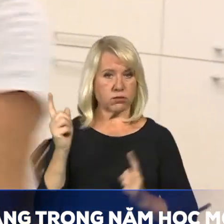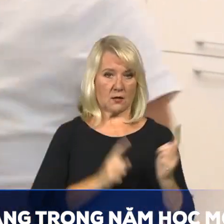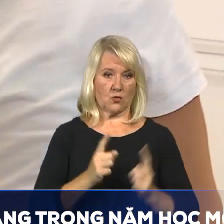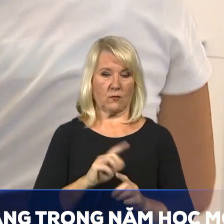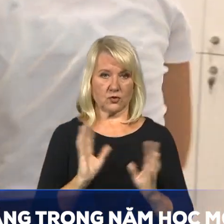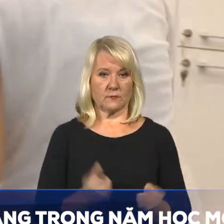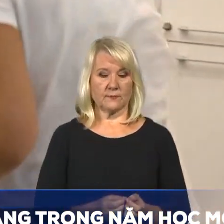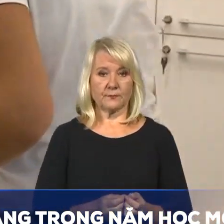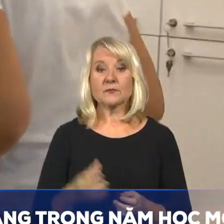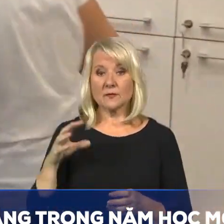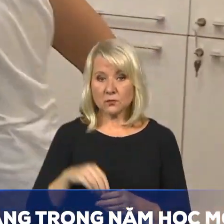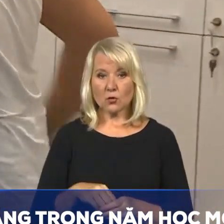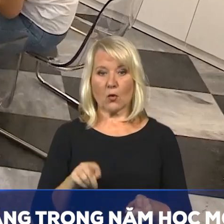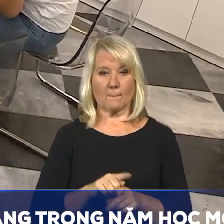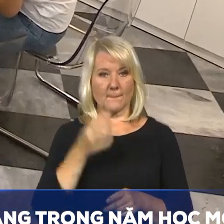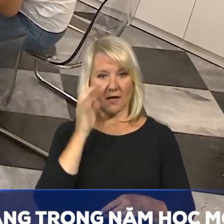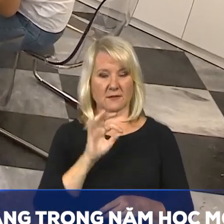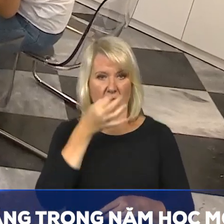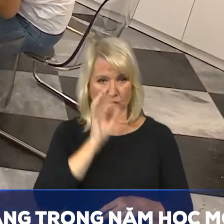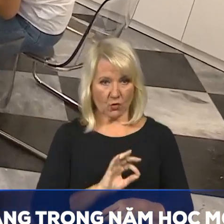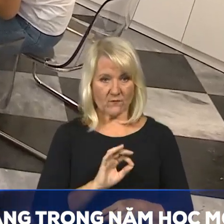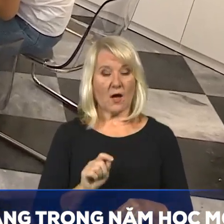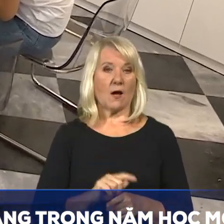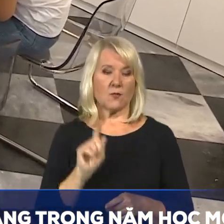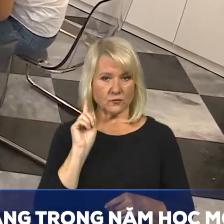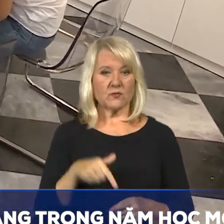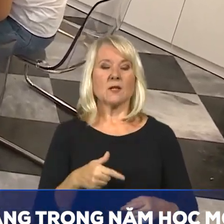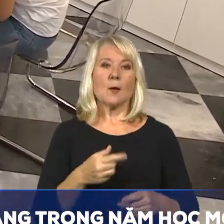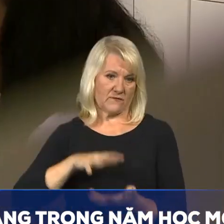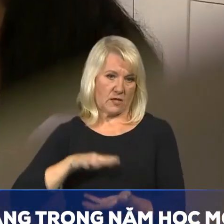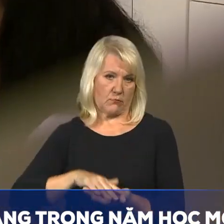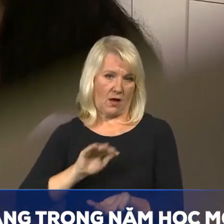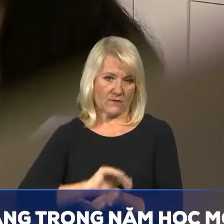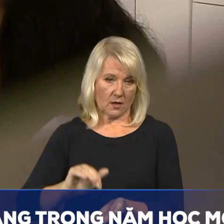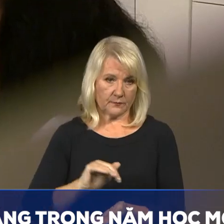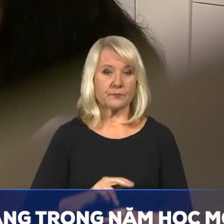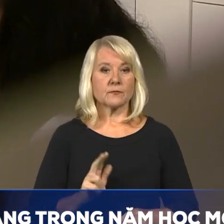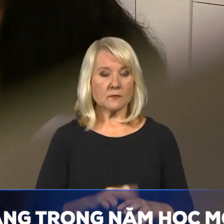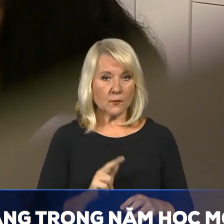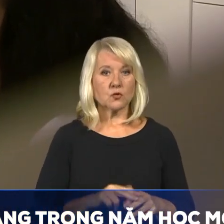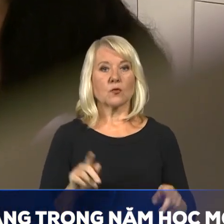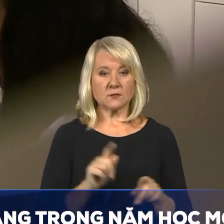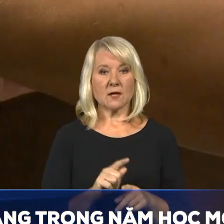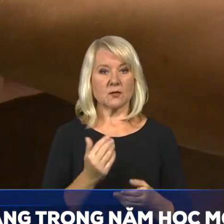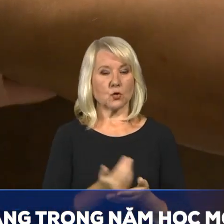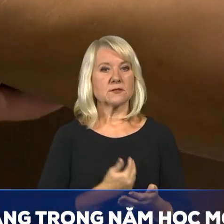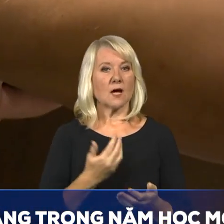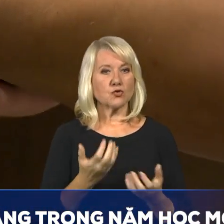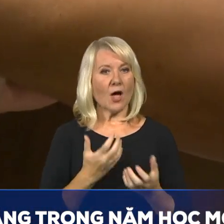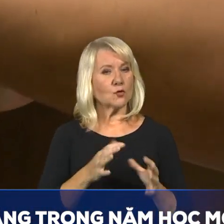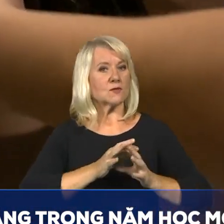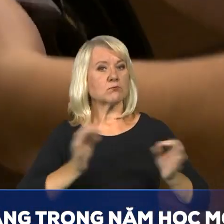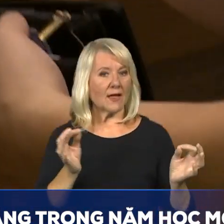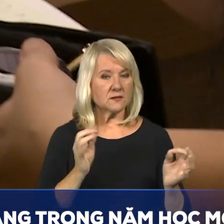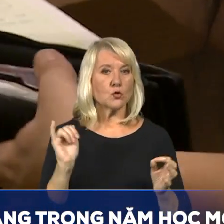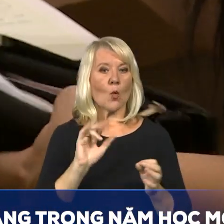cũng trợ giúp chi phí cho việc tham gia các câu lạc bộ hay đồ dùng học tập thông qua trợ cấp bất thường người xin trợ cấp này có thể nộp đơn điện tử